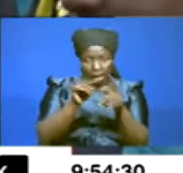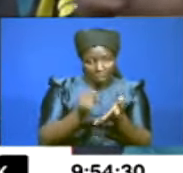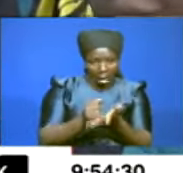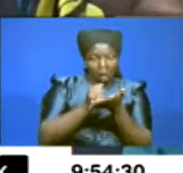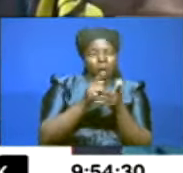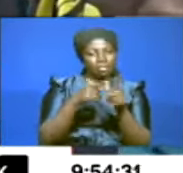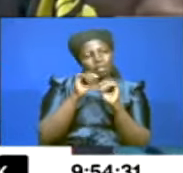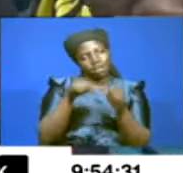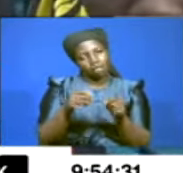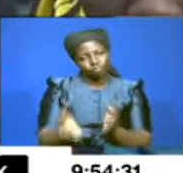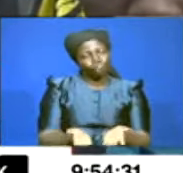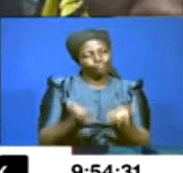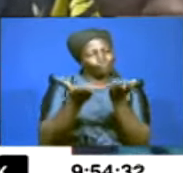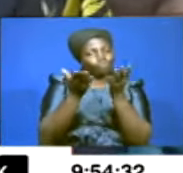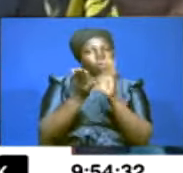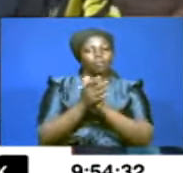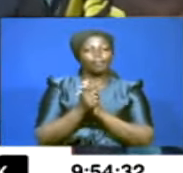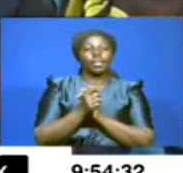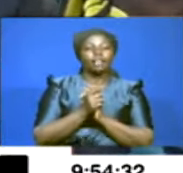teamwork